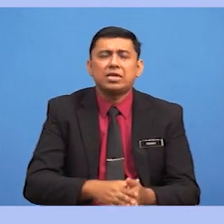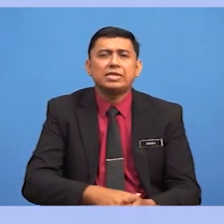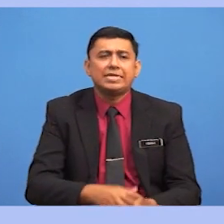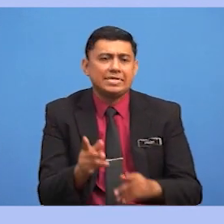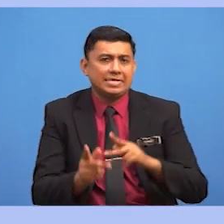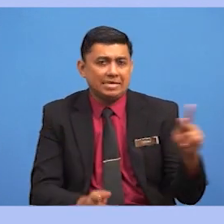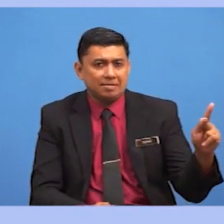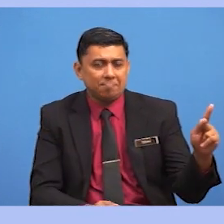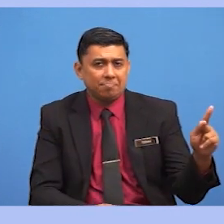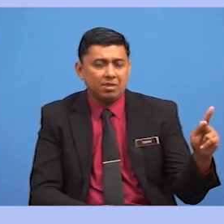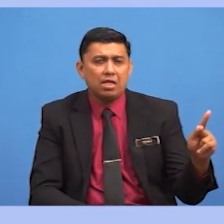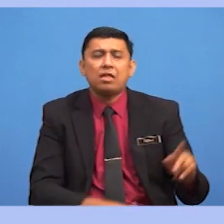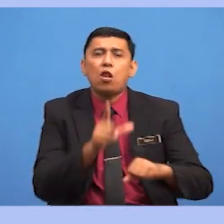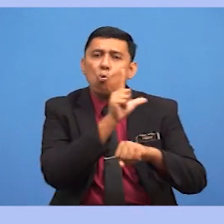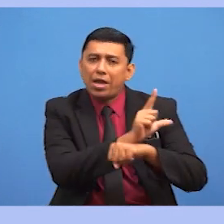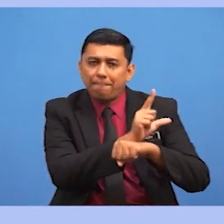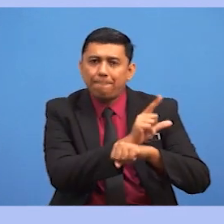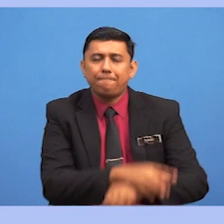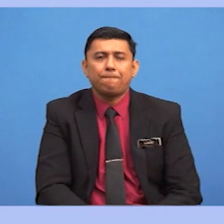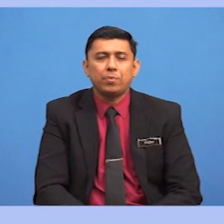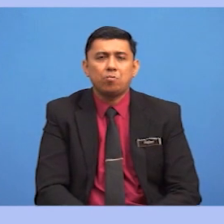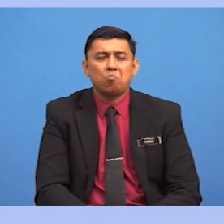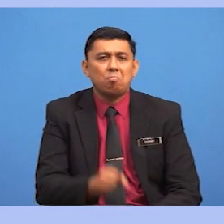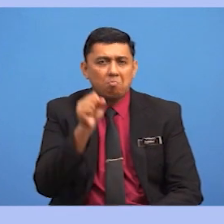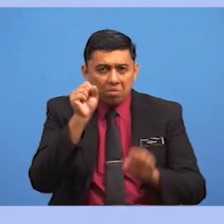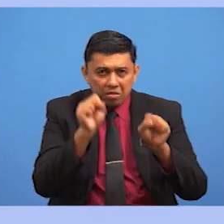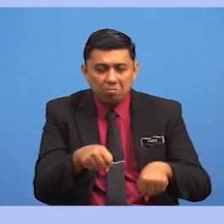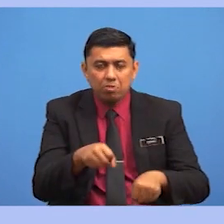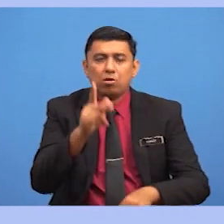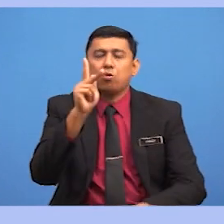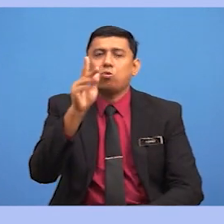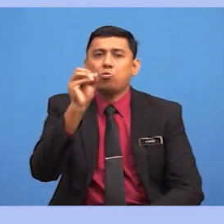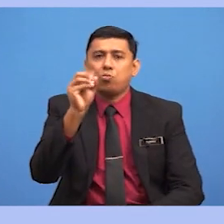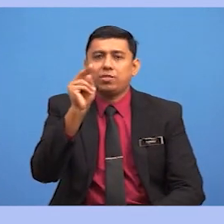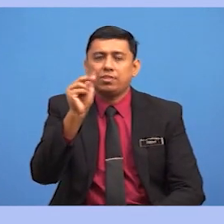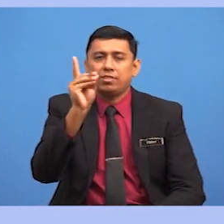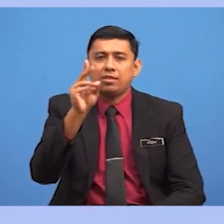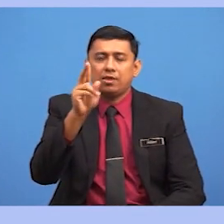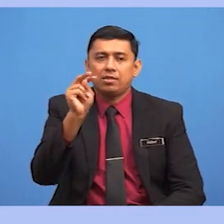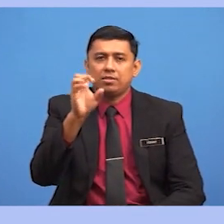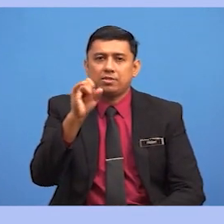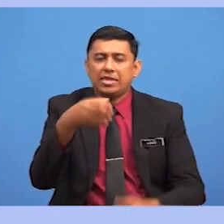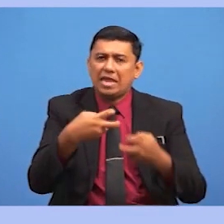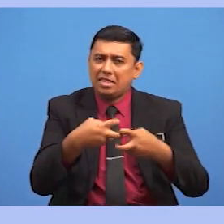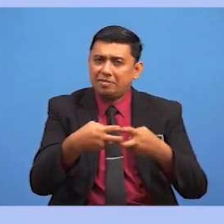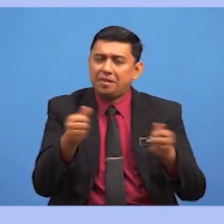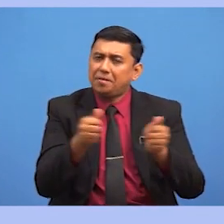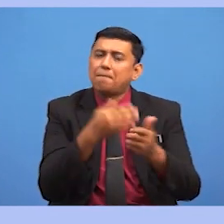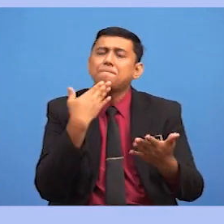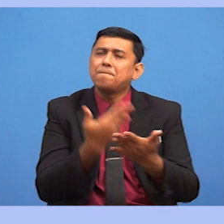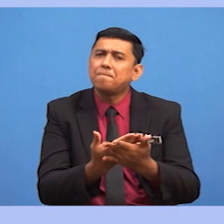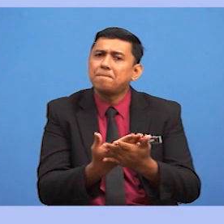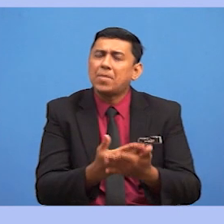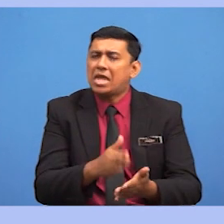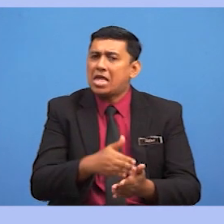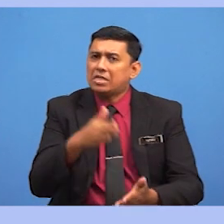berkala adalah bersifat logam dan ia boleh mengkonduksikan elektrik dengan baik berbanding unsur argon yang